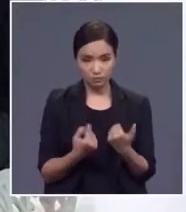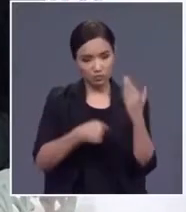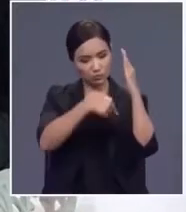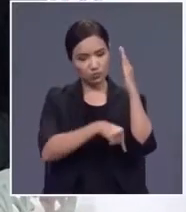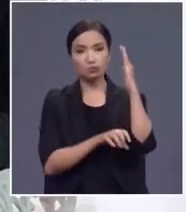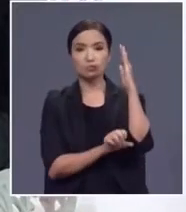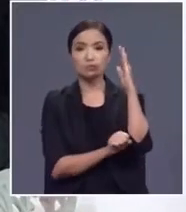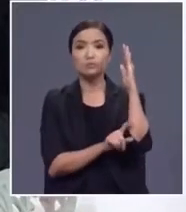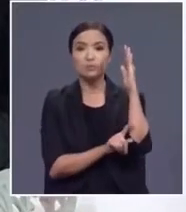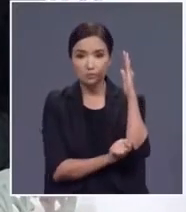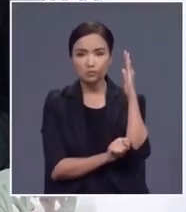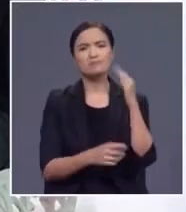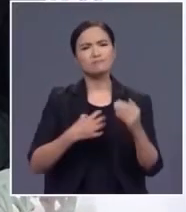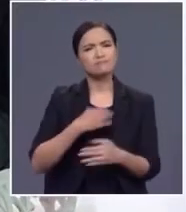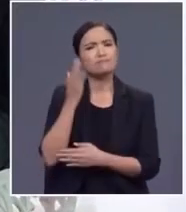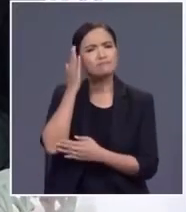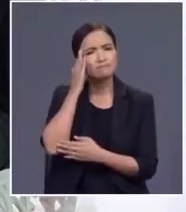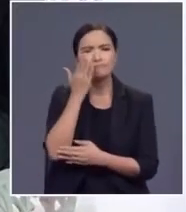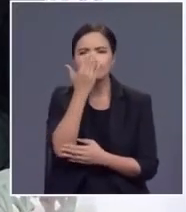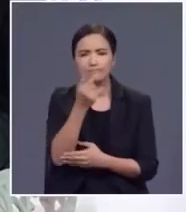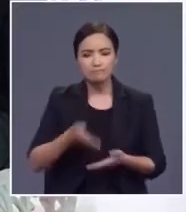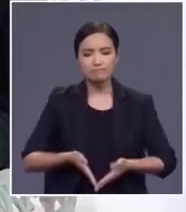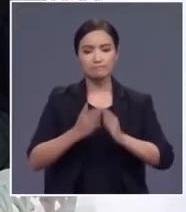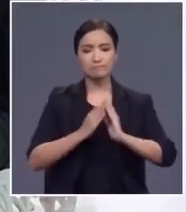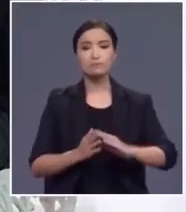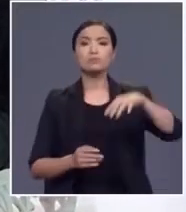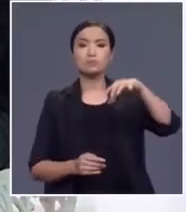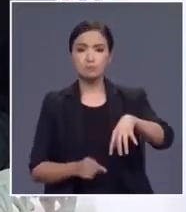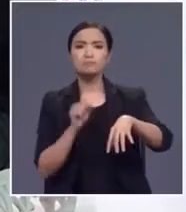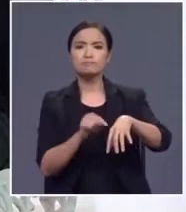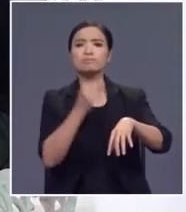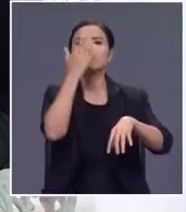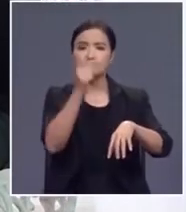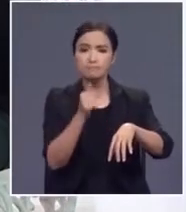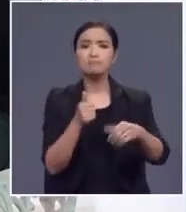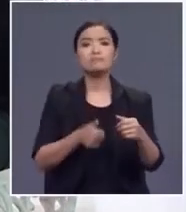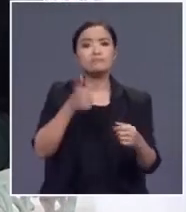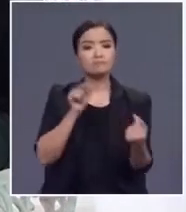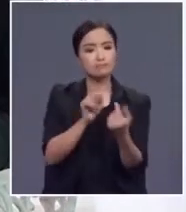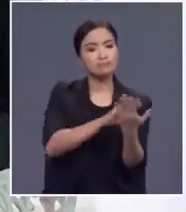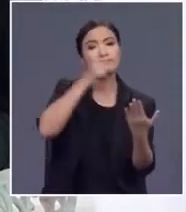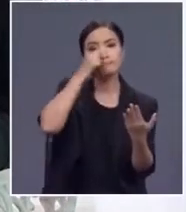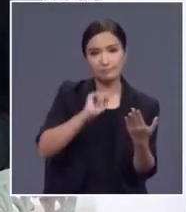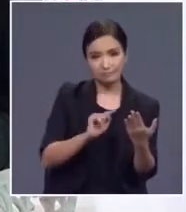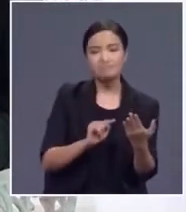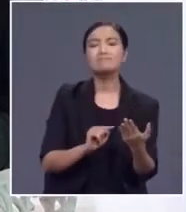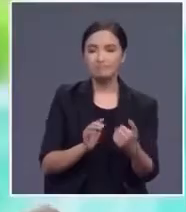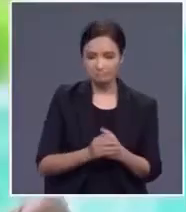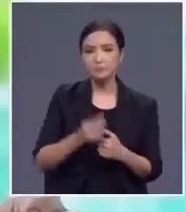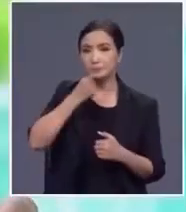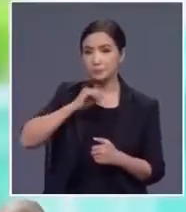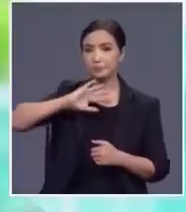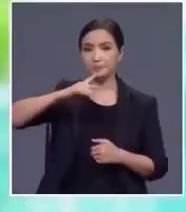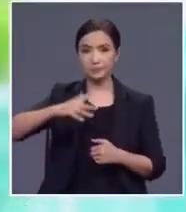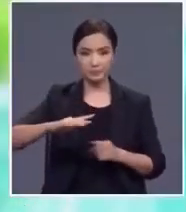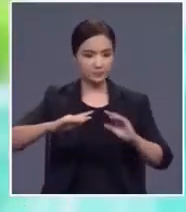าทำไมสถานีต้องมาตั้งที่สตูลมันจะดีต่อประเทศไทยยังไง ครับคือตรงนี้ก็จะเห็นแล้วนะครับว่าจุดเชื่อมโยงระหว่าง2มหาสมุทรเนี่ยคร ับ ตรงส